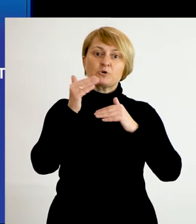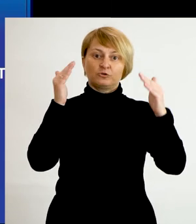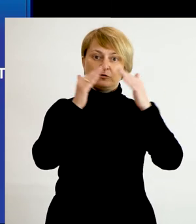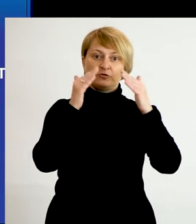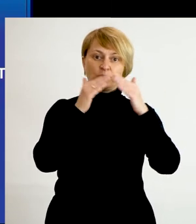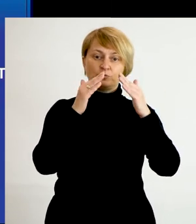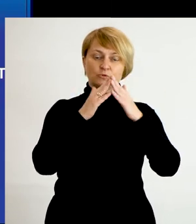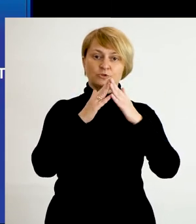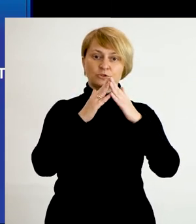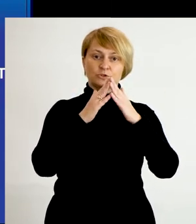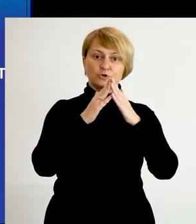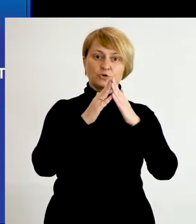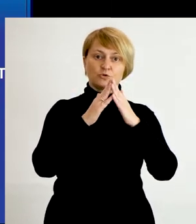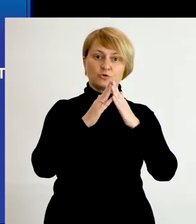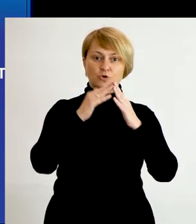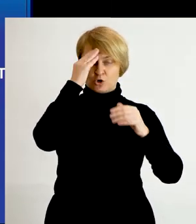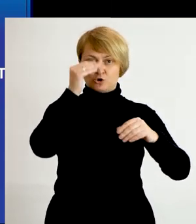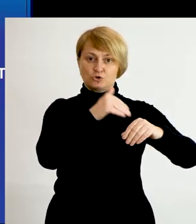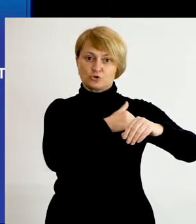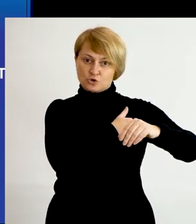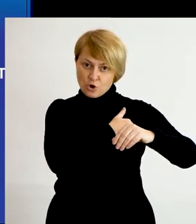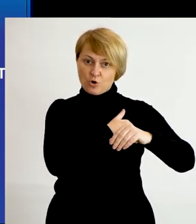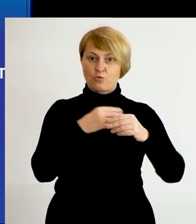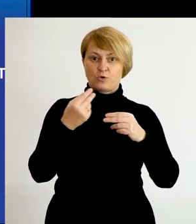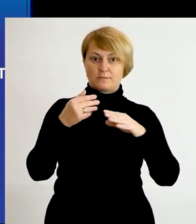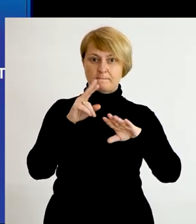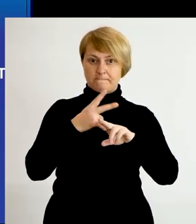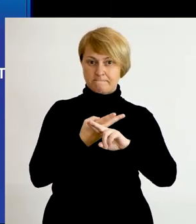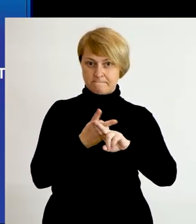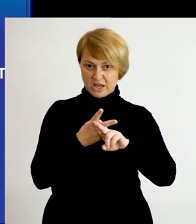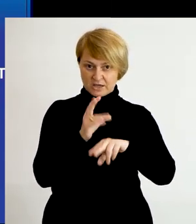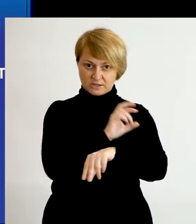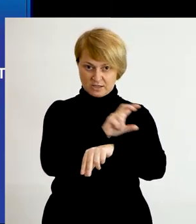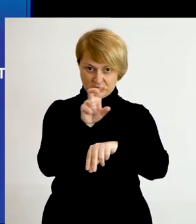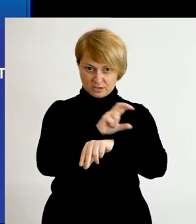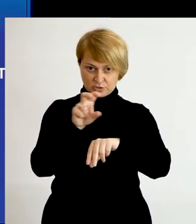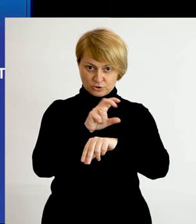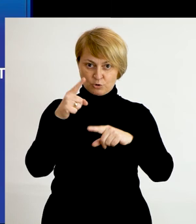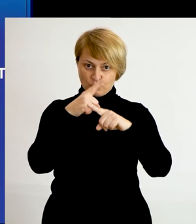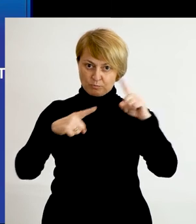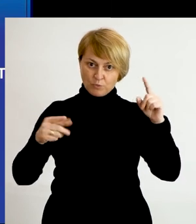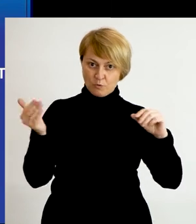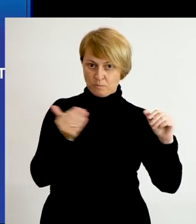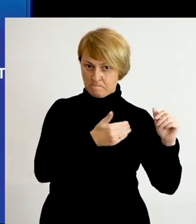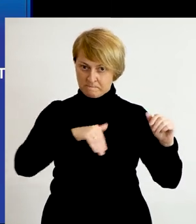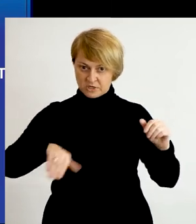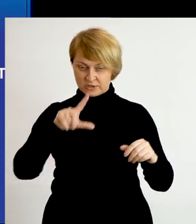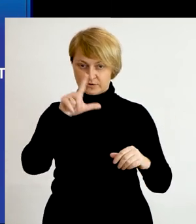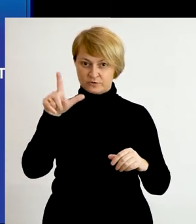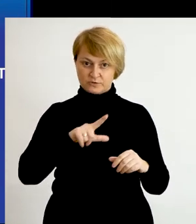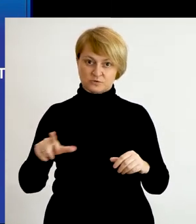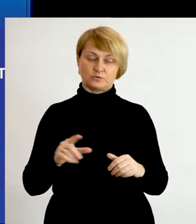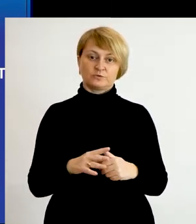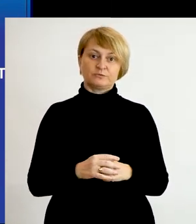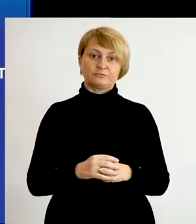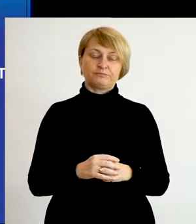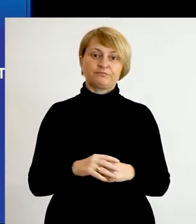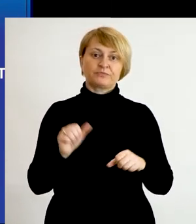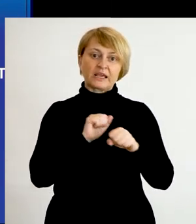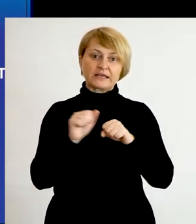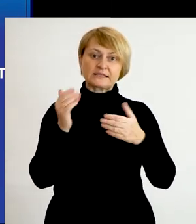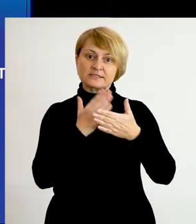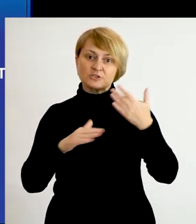Przebudowa budynków miejskiej szkoły mechanicznej, 500 000 złotych. To